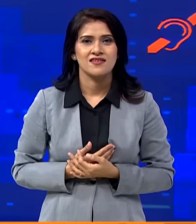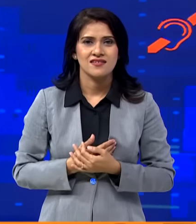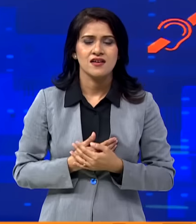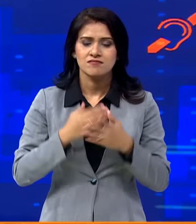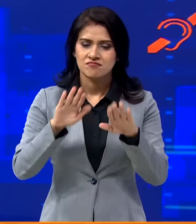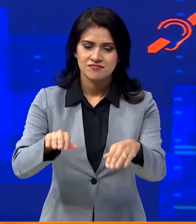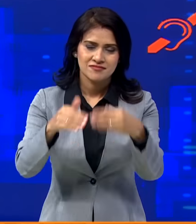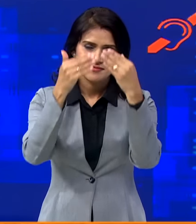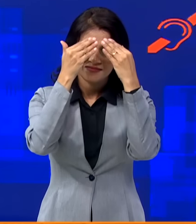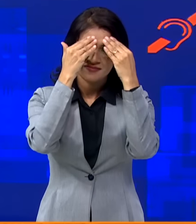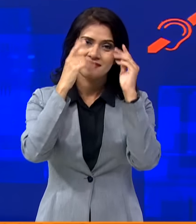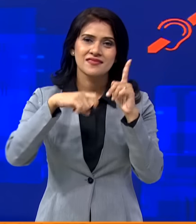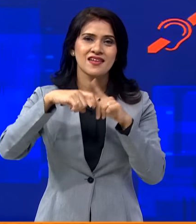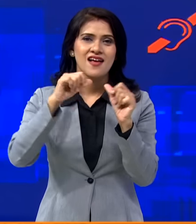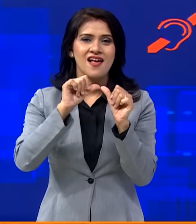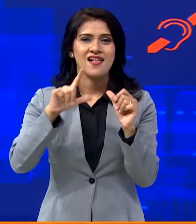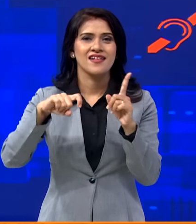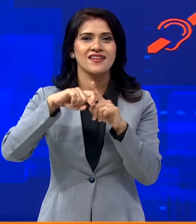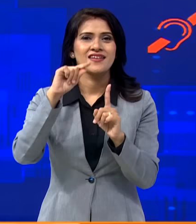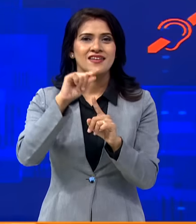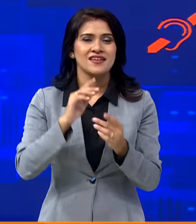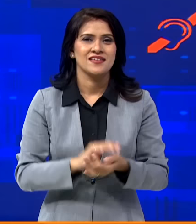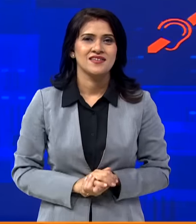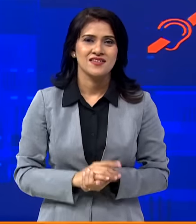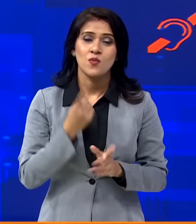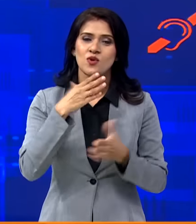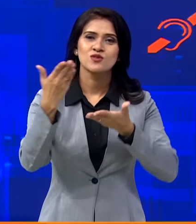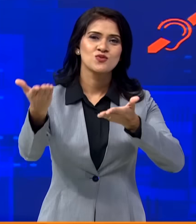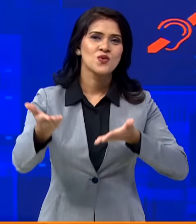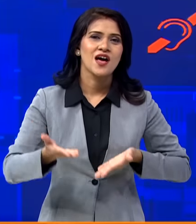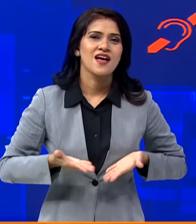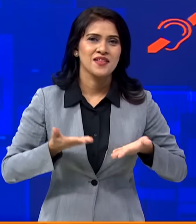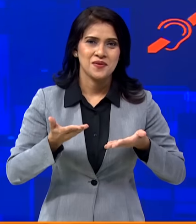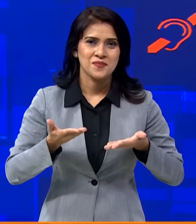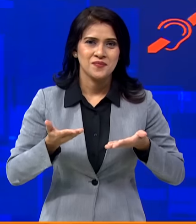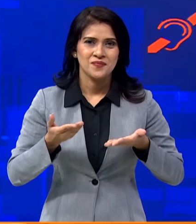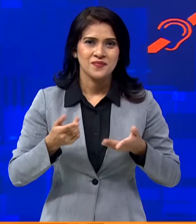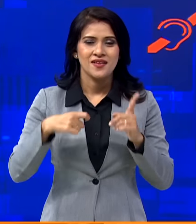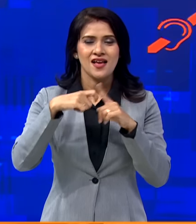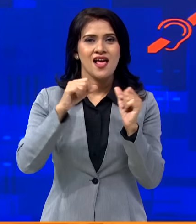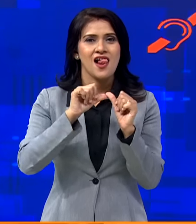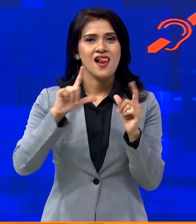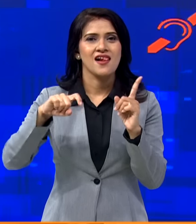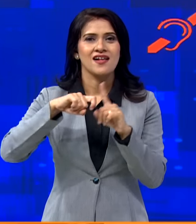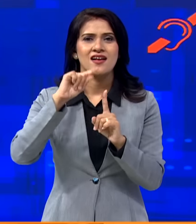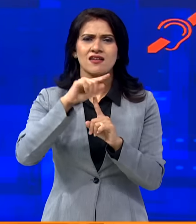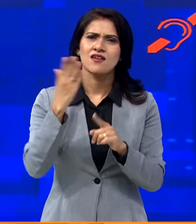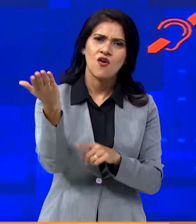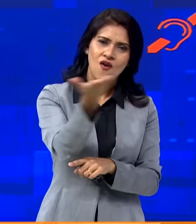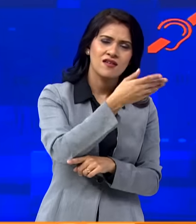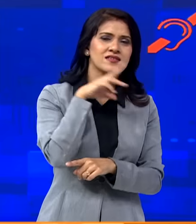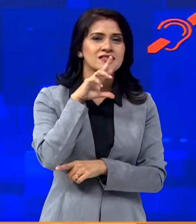शरणागतम कल की अरे स्वागतम कल की मेरे साथ साथ